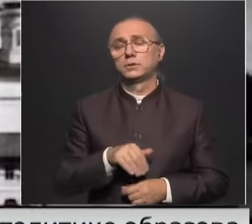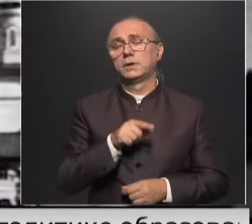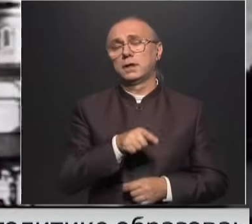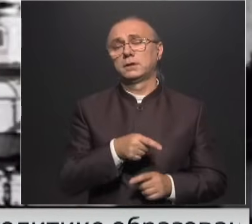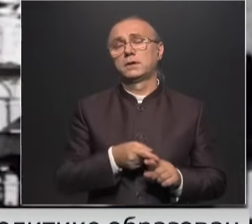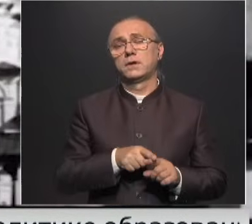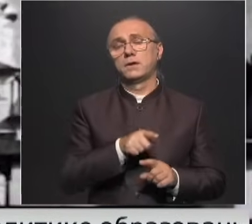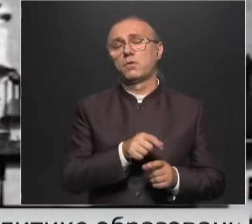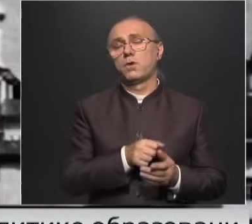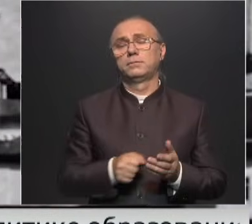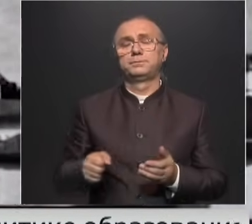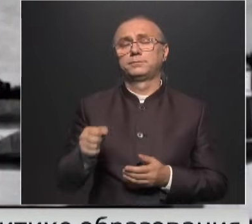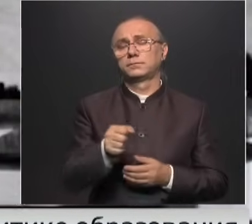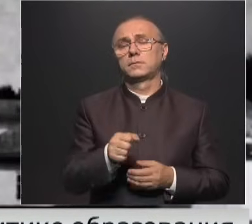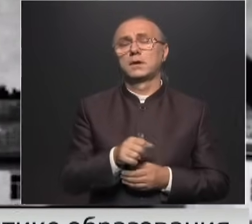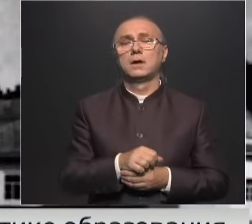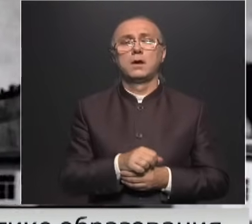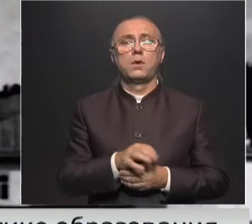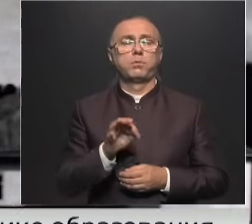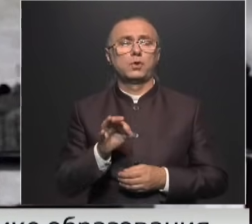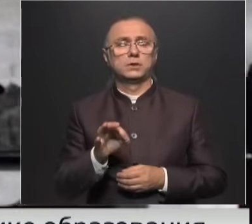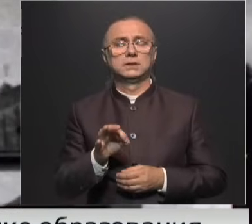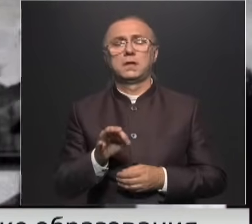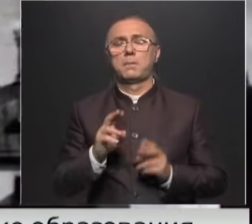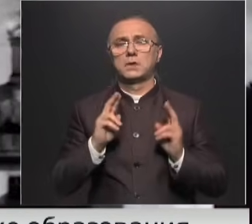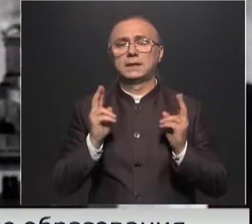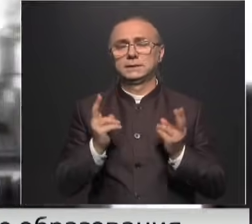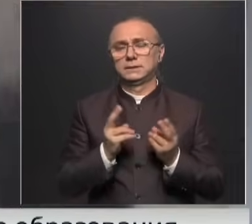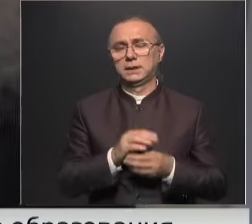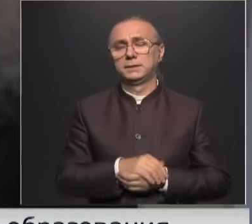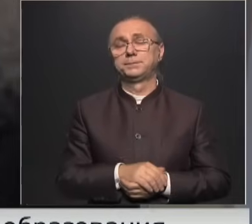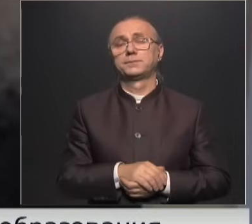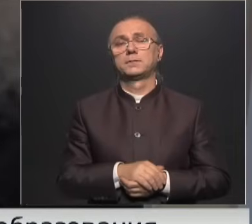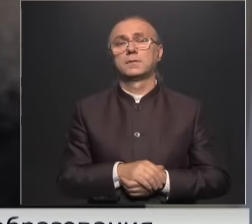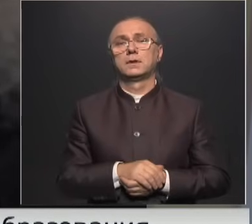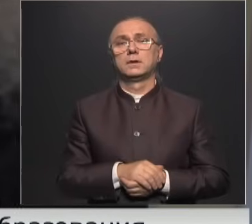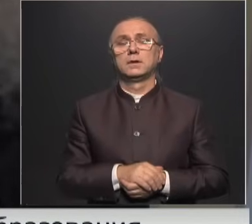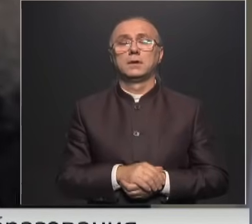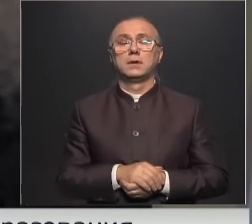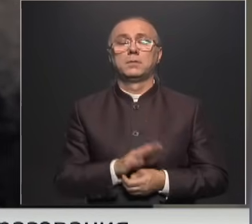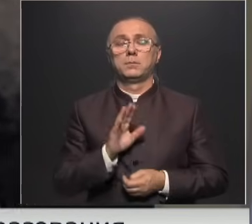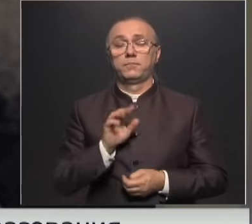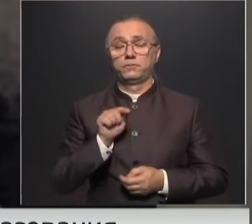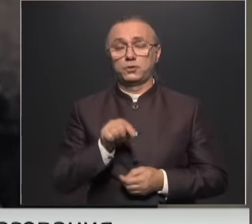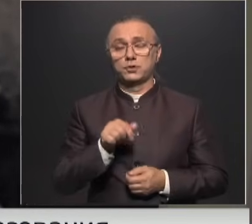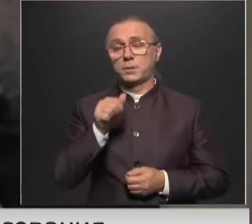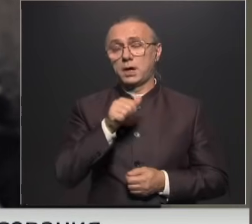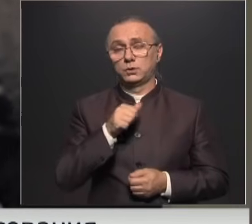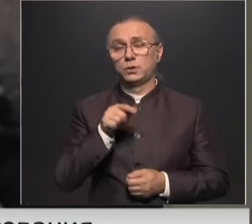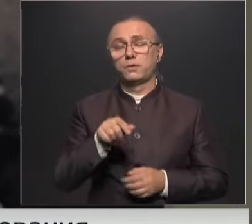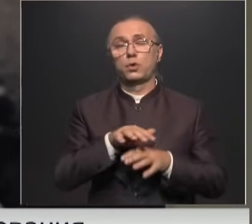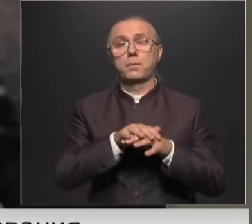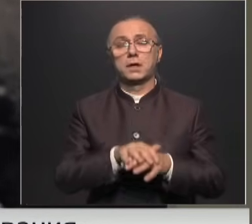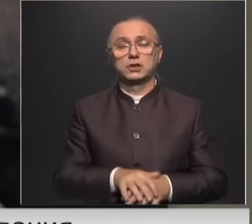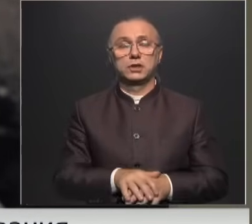в Свято-Троицкий Павлообнорский монастырь на реке Нурма. В том же году инок Павел был рукоположен в Яродьякона,